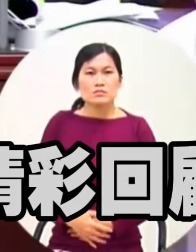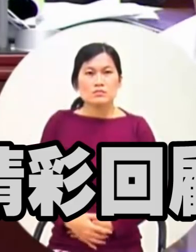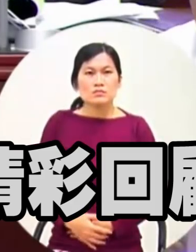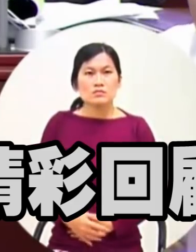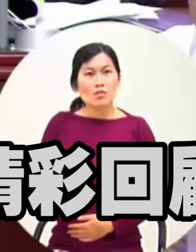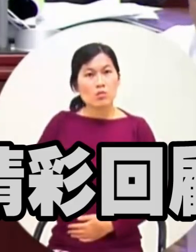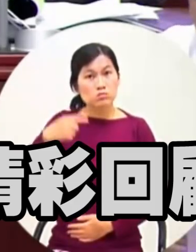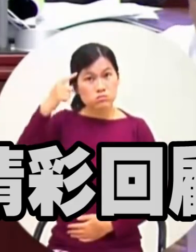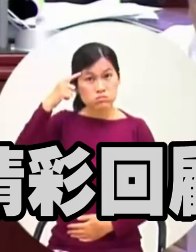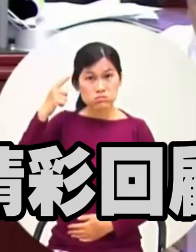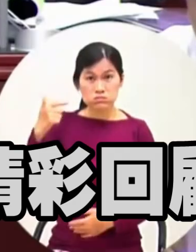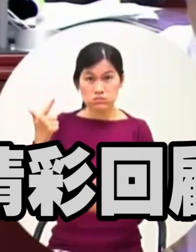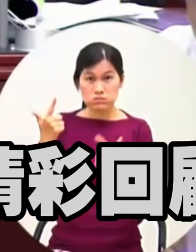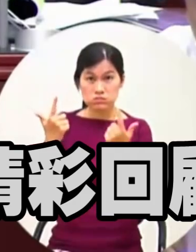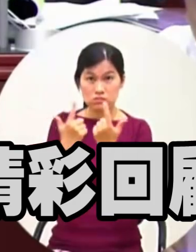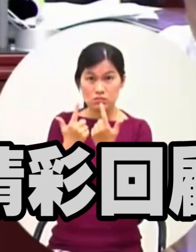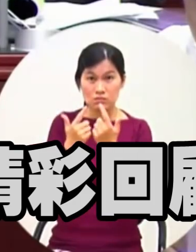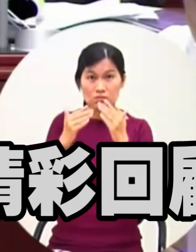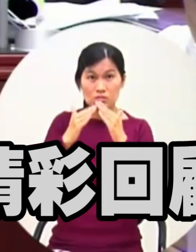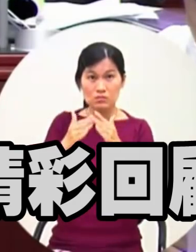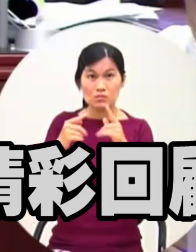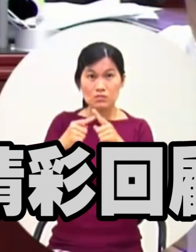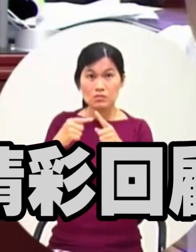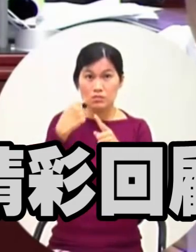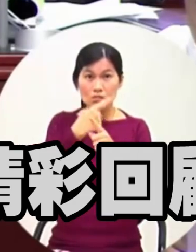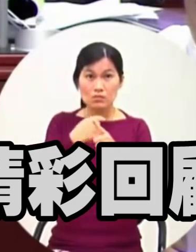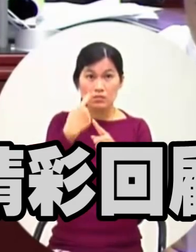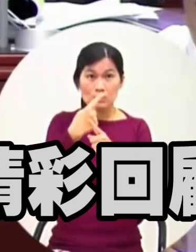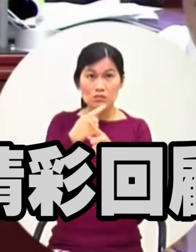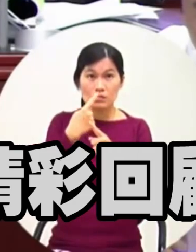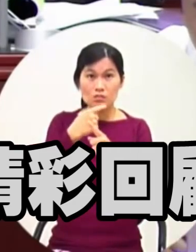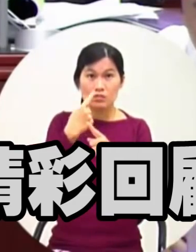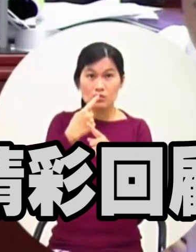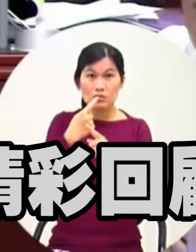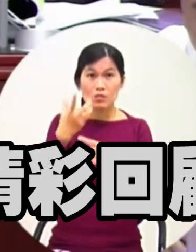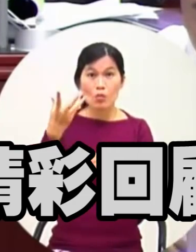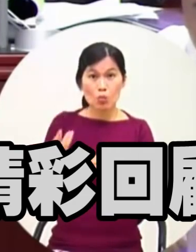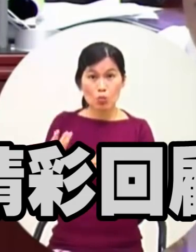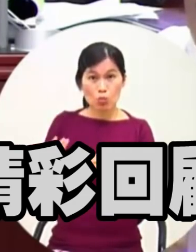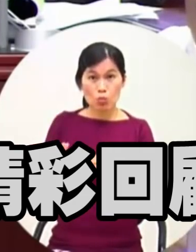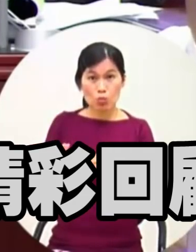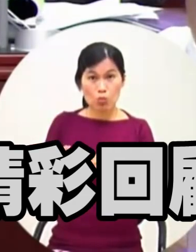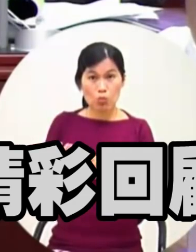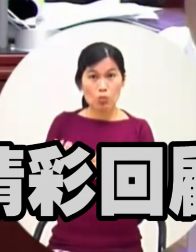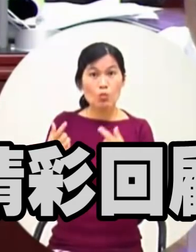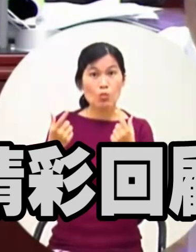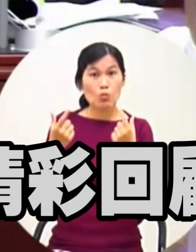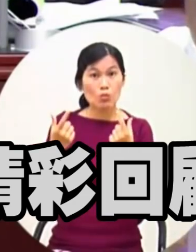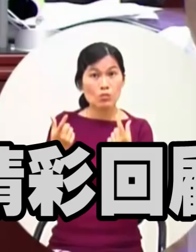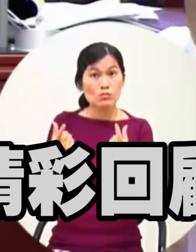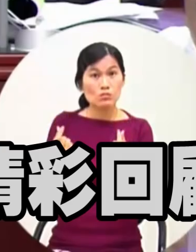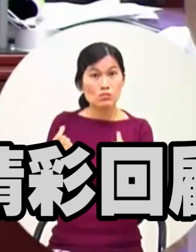我想台北市的人口也一直都在负成长，但是高雄市的部分